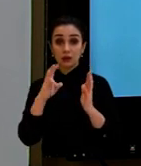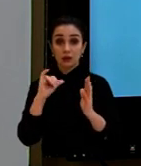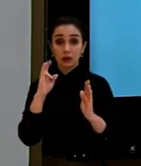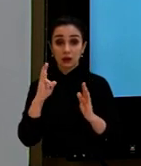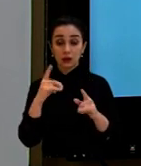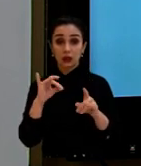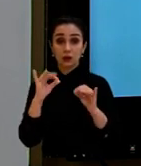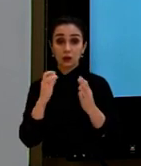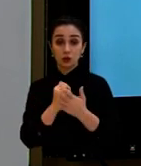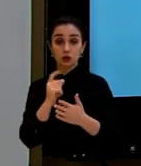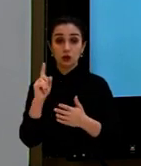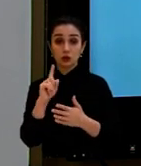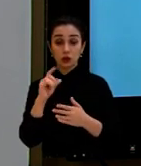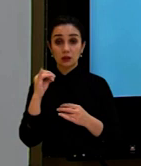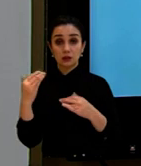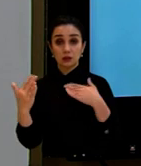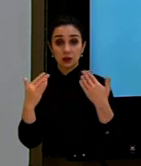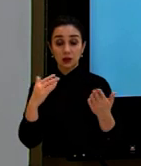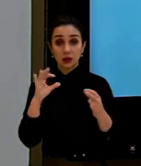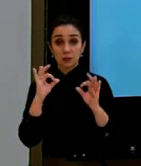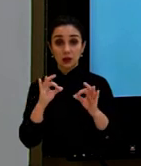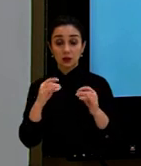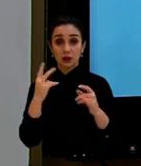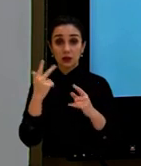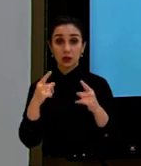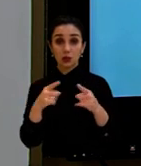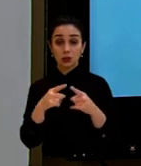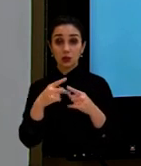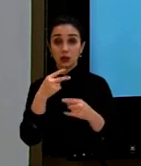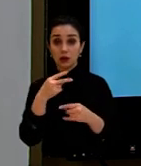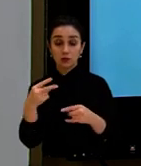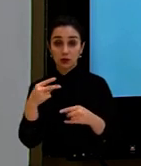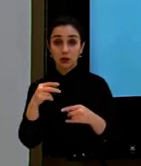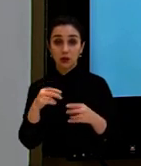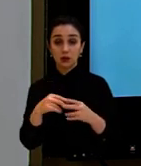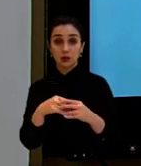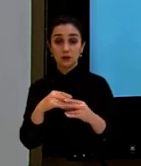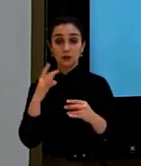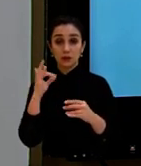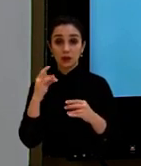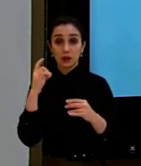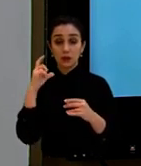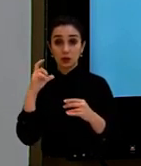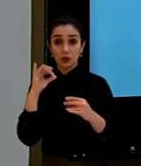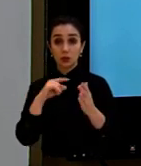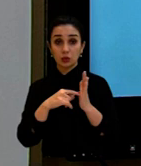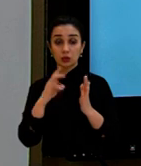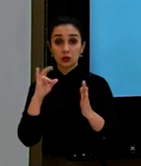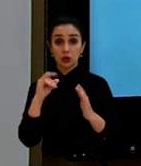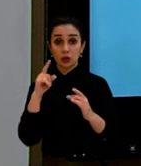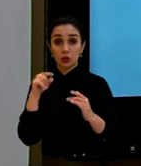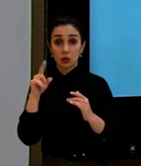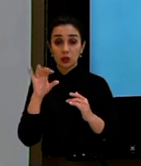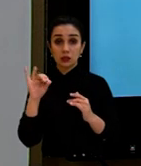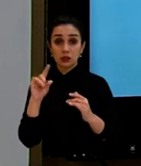И получаем, что сторона правильного треугольника равна r большая умноженное на корень